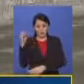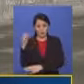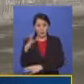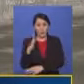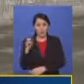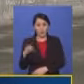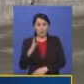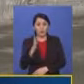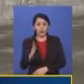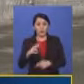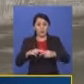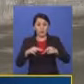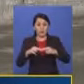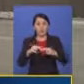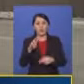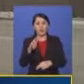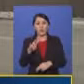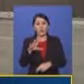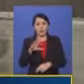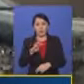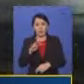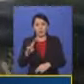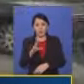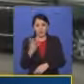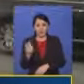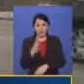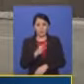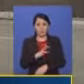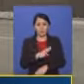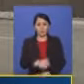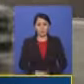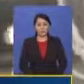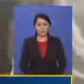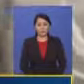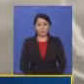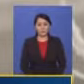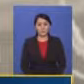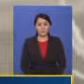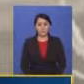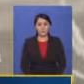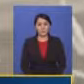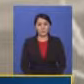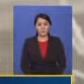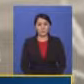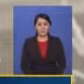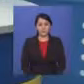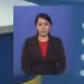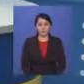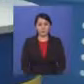Құрылыс жұмыстарына 255 миллион теңге қаражат жұмсалған. Мұнсаяқа Епова, Тамерлан Тілеубаев, Адин Нұржанов, жаңалықтар